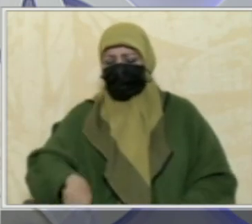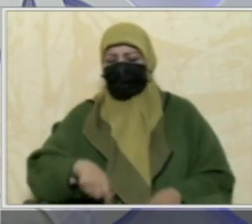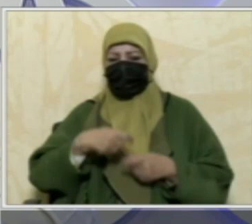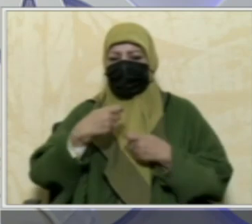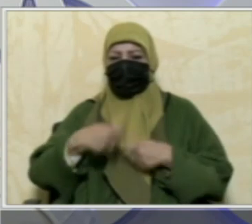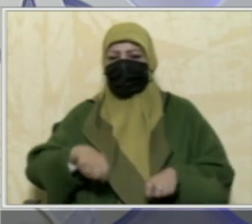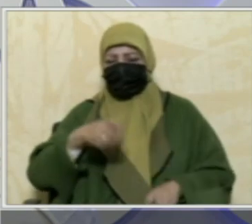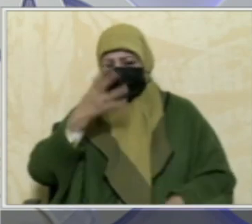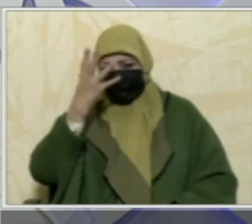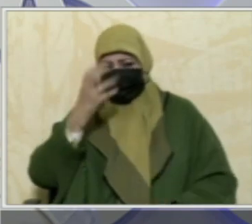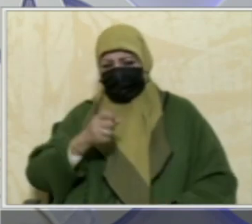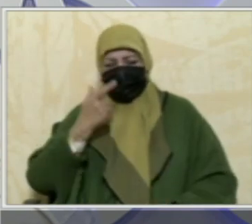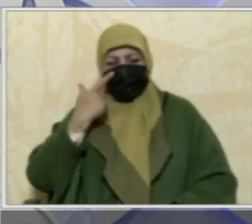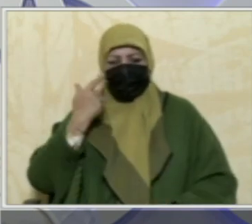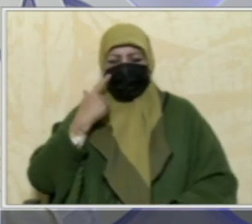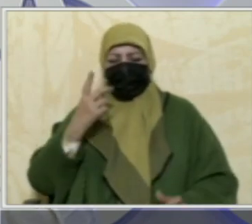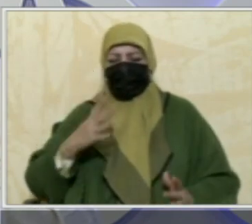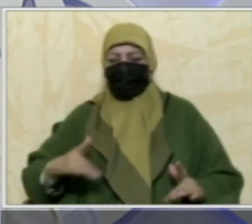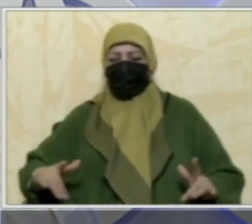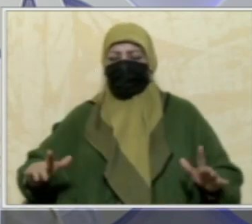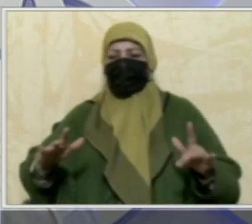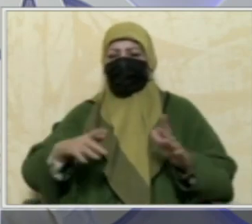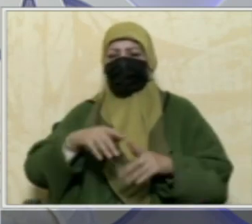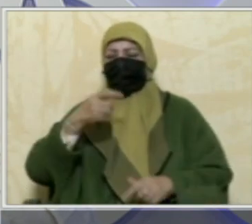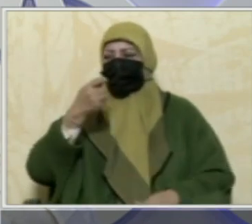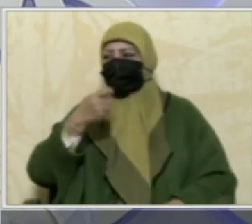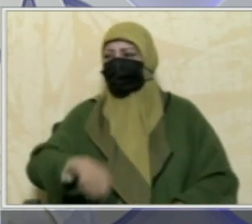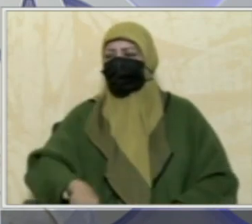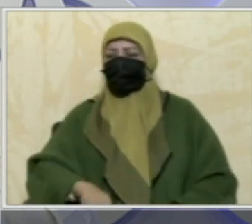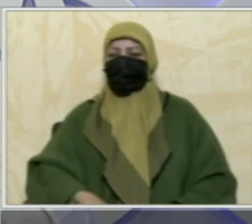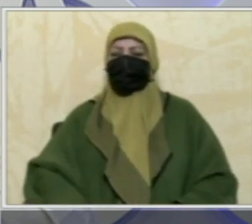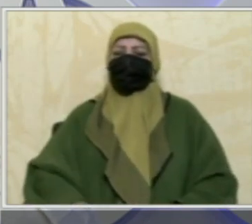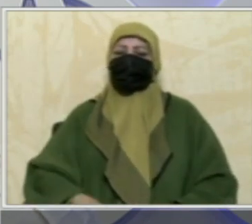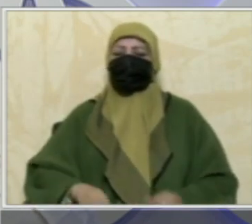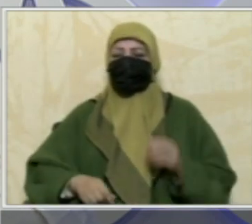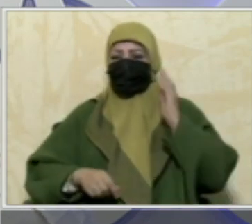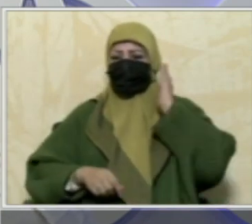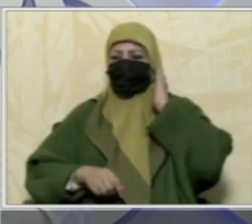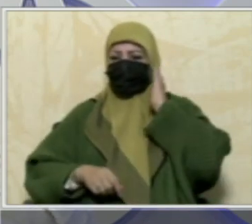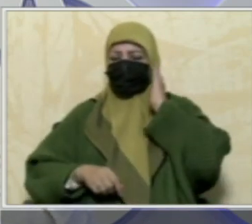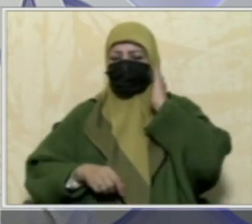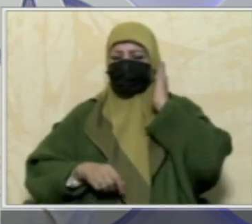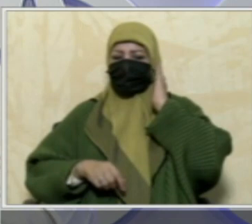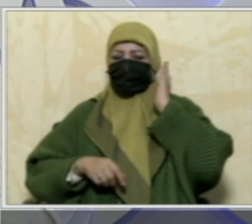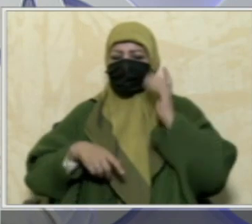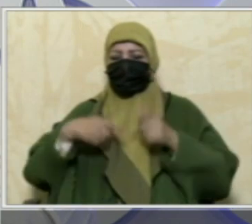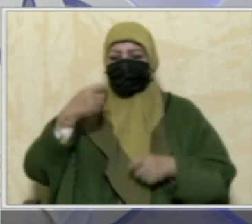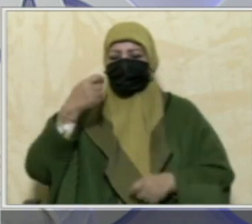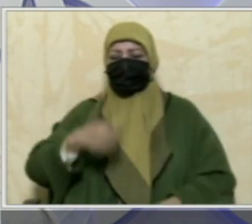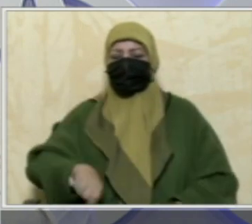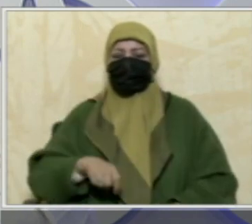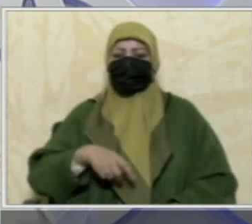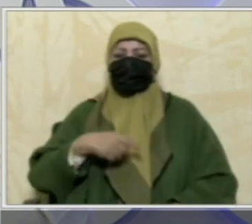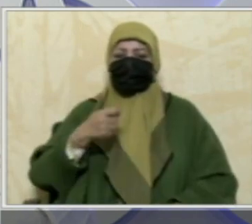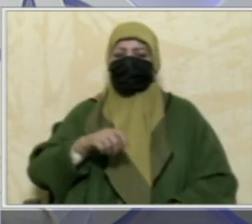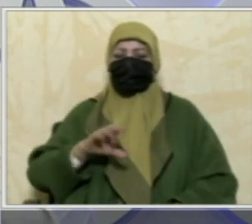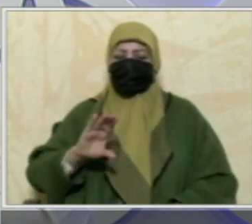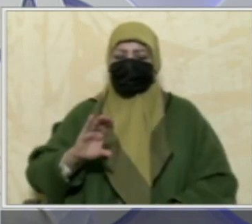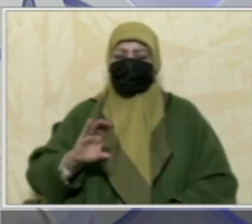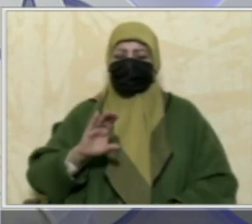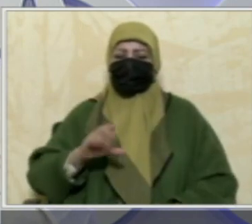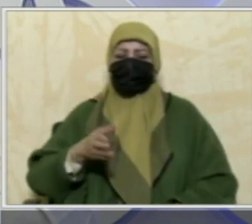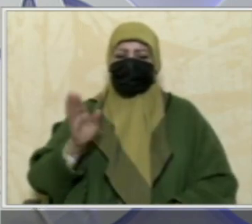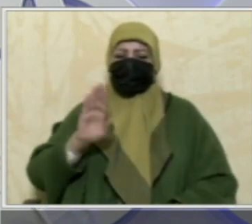الكارطه للاسف هذه الكارطه يعني لعب الورق لعب الورق اللي هو احنا نقولوا له الكارطه للاسف الشديد